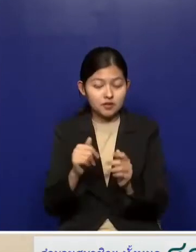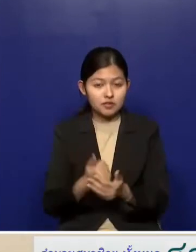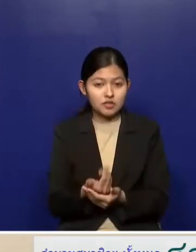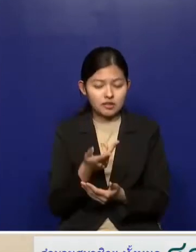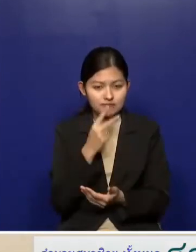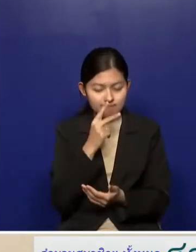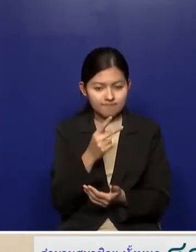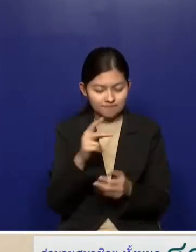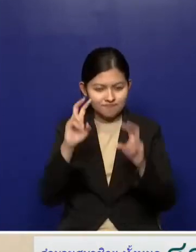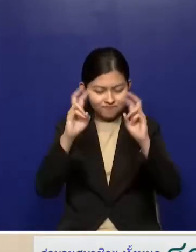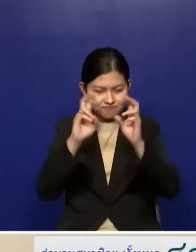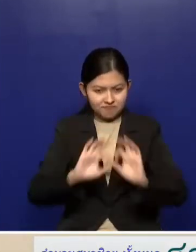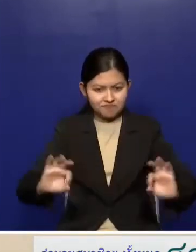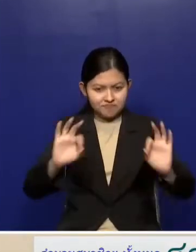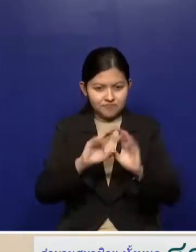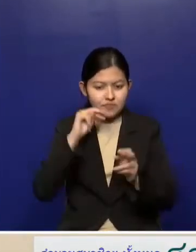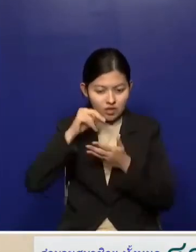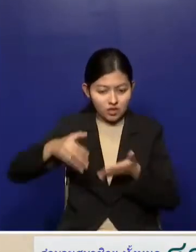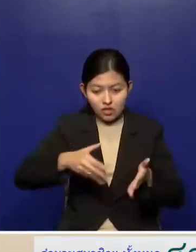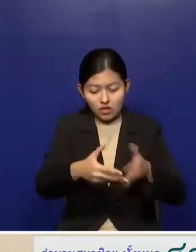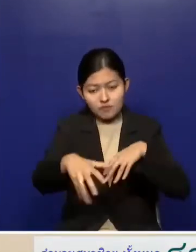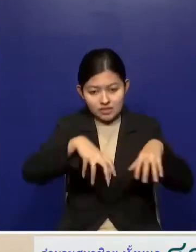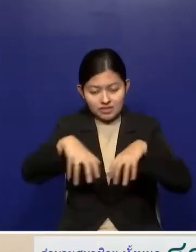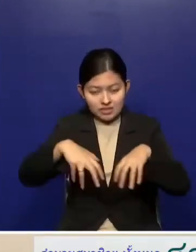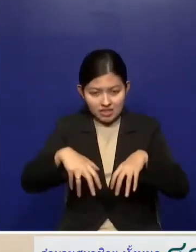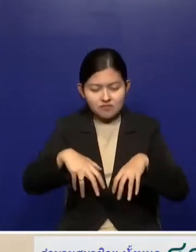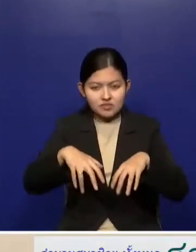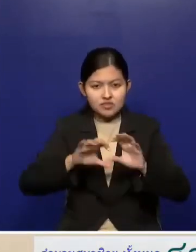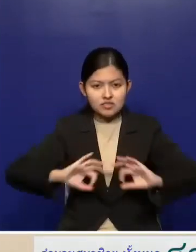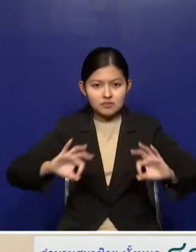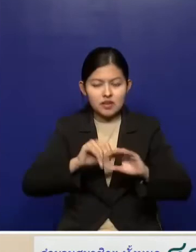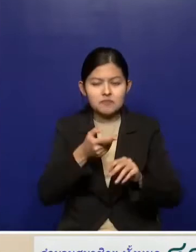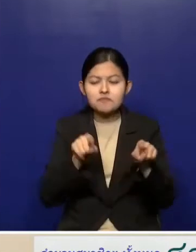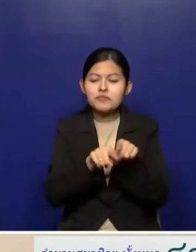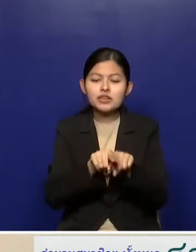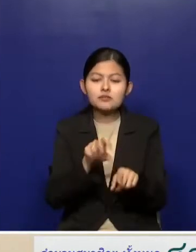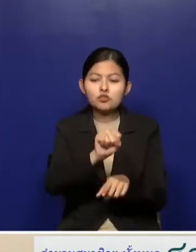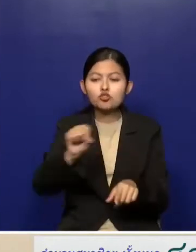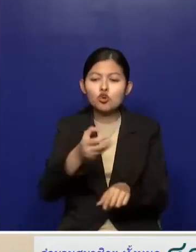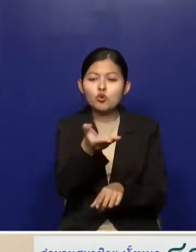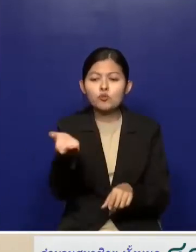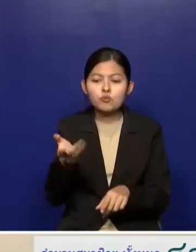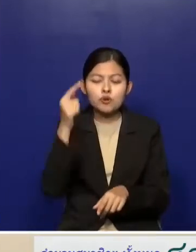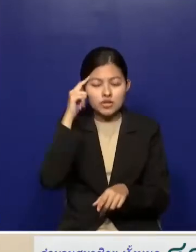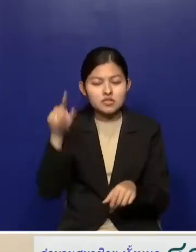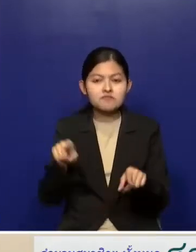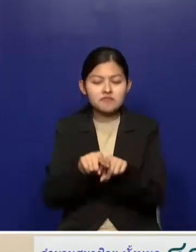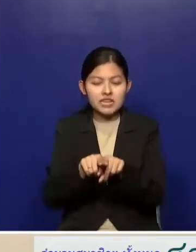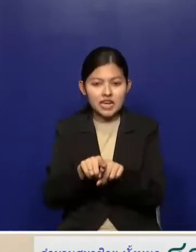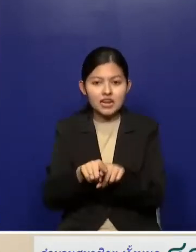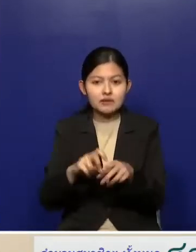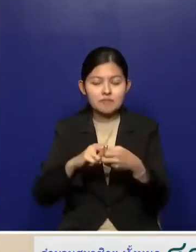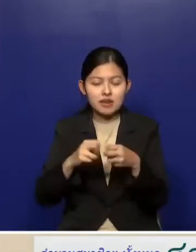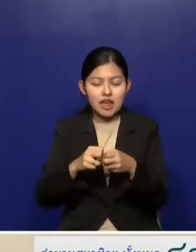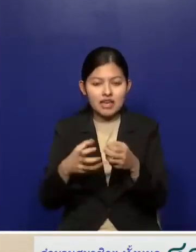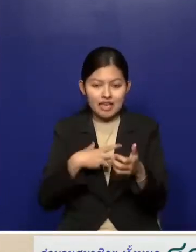นคามสคัของปัญหาด้านการปรหารจดการเช่นเดียวกับที่ท่านให้คามสำคัเช่นกันนะคะแต่ว่าตั้งแต่เช้าจนถงตอน